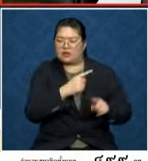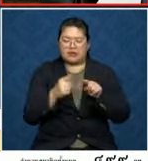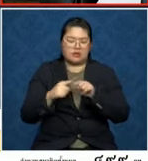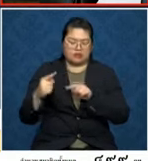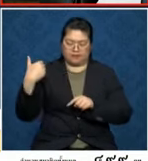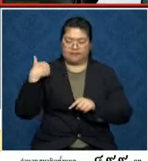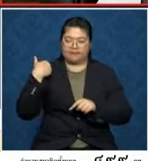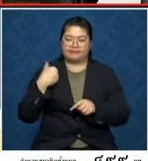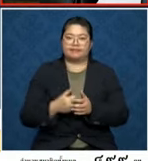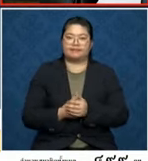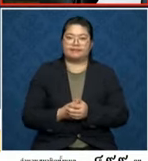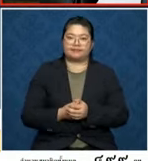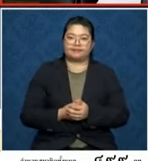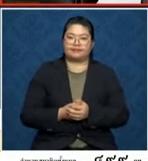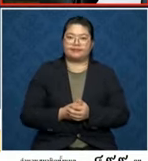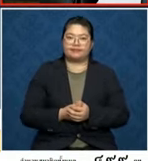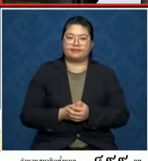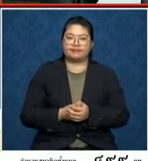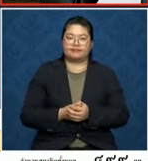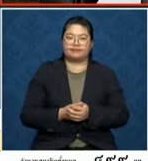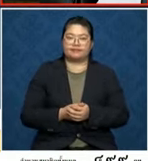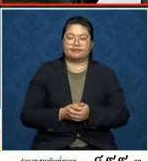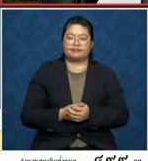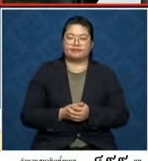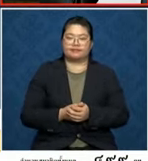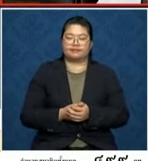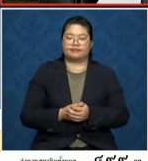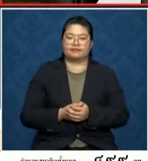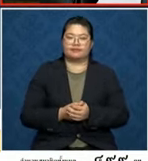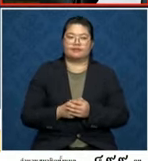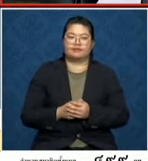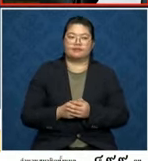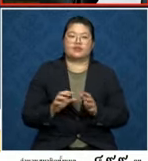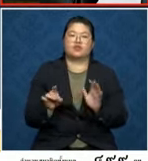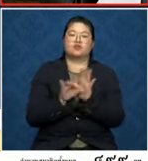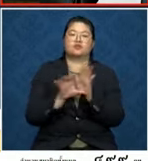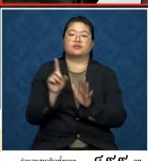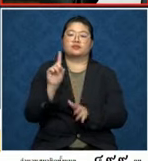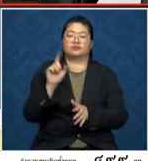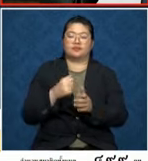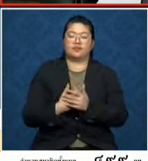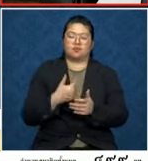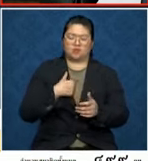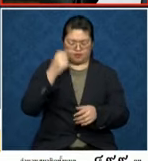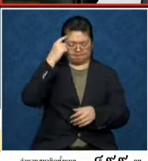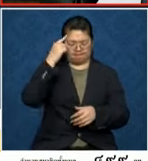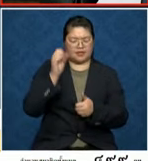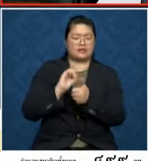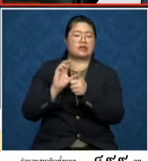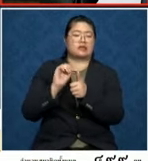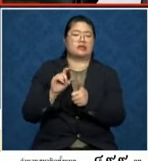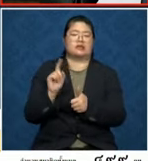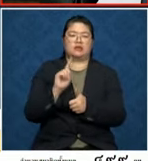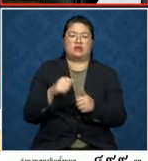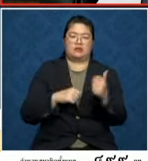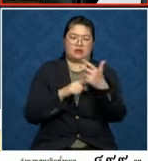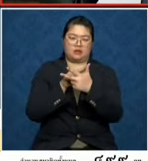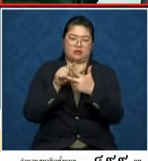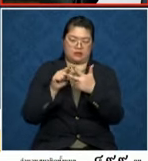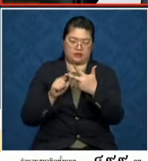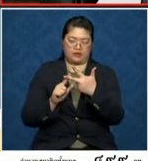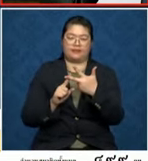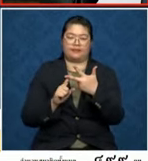ครับสไลด์ถัดไปเลยนะครับโอเคครับจบแล้วครับเพราะฉะนั้นเนี่ยผมก็มีข้อเสนอนะครับประเด็นที่จะเสนอก็มีอยู่3ประเด็นอย่างที่